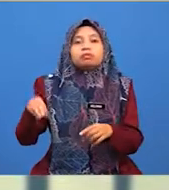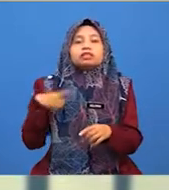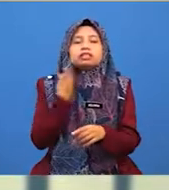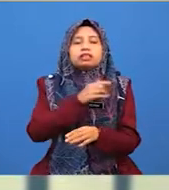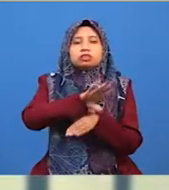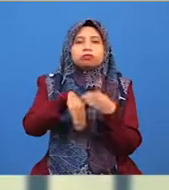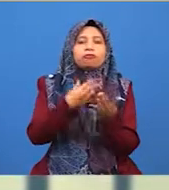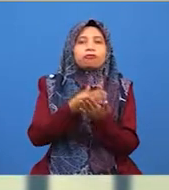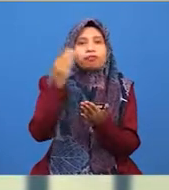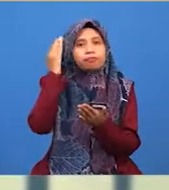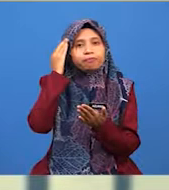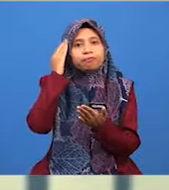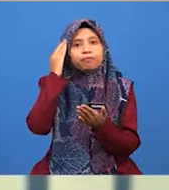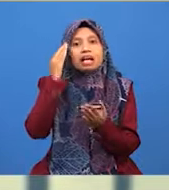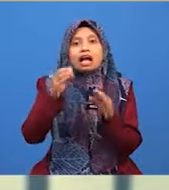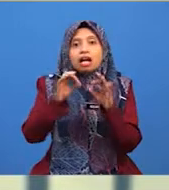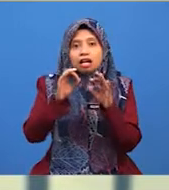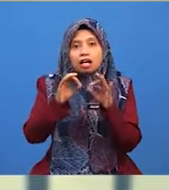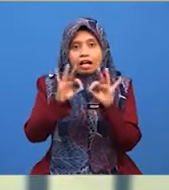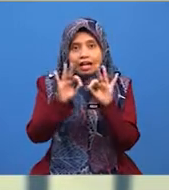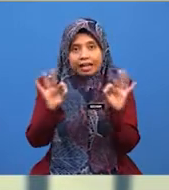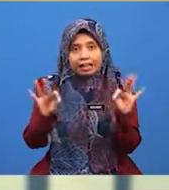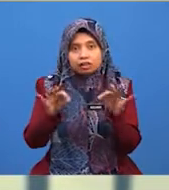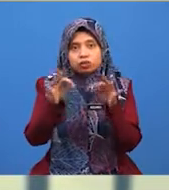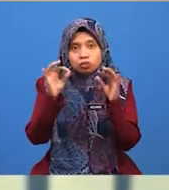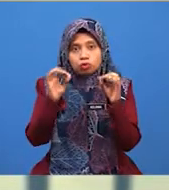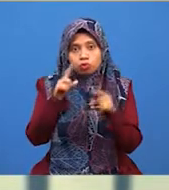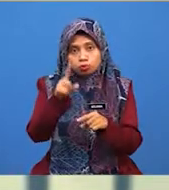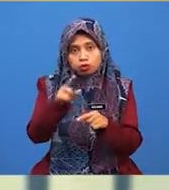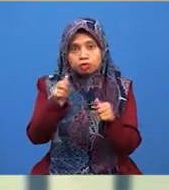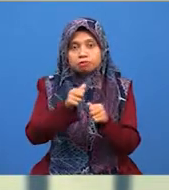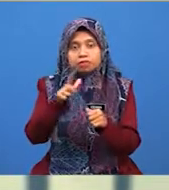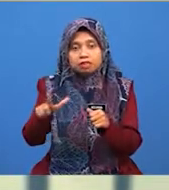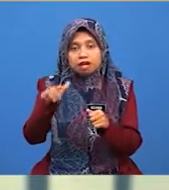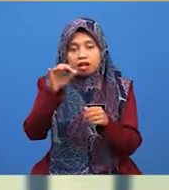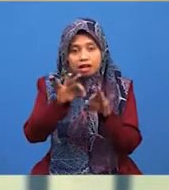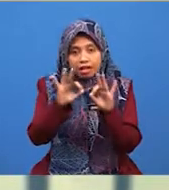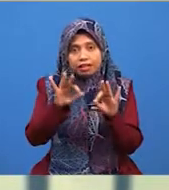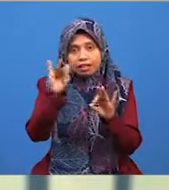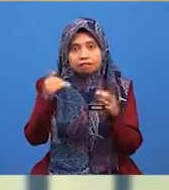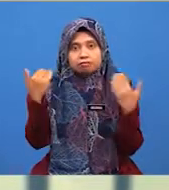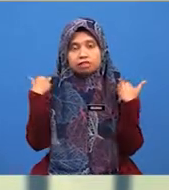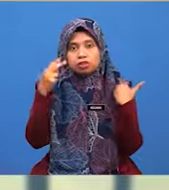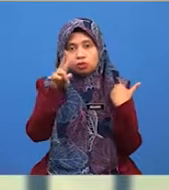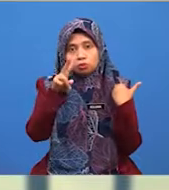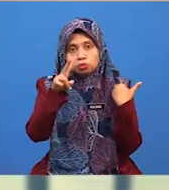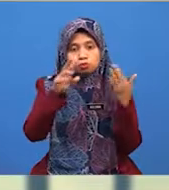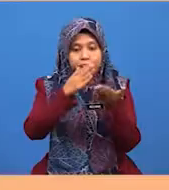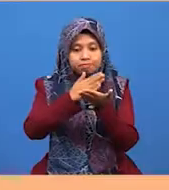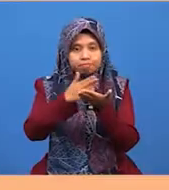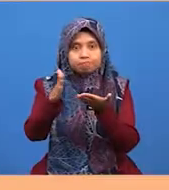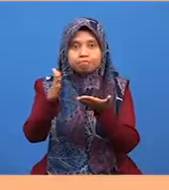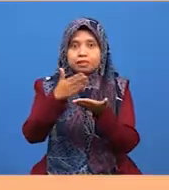sedia maklum. Ayat tunggal ialah ayat yang mempunyai dua